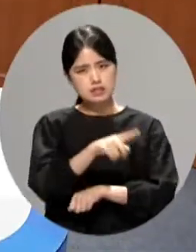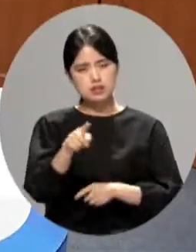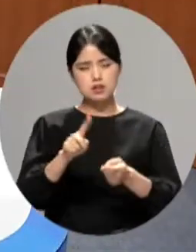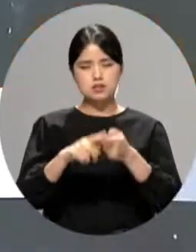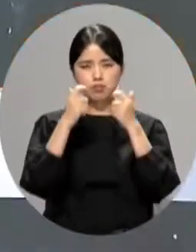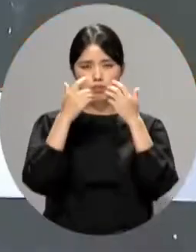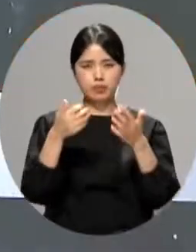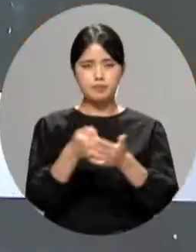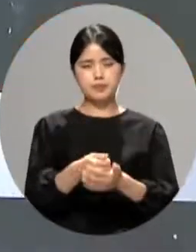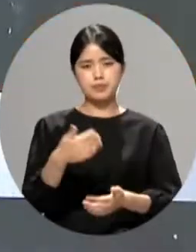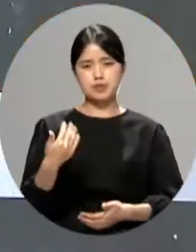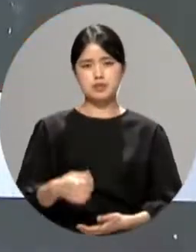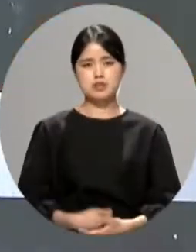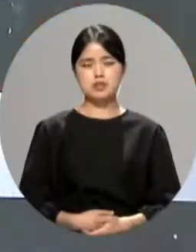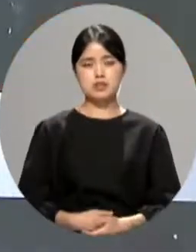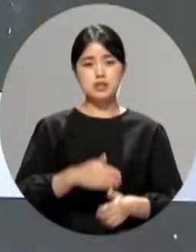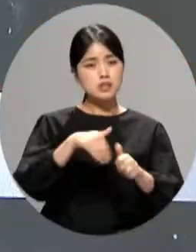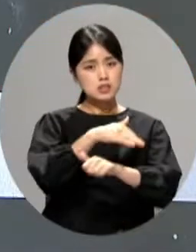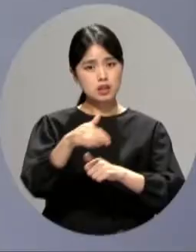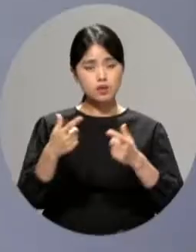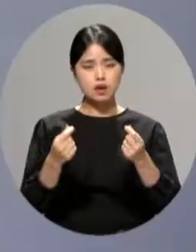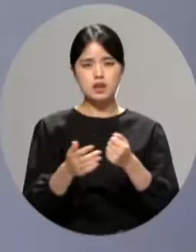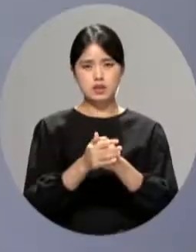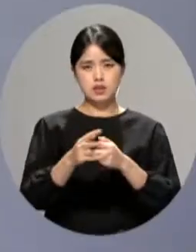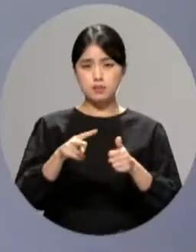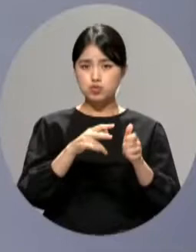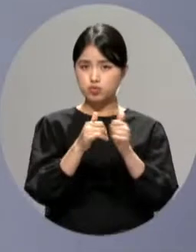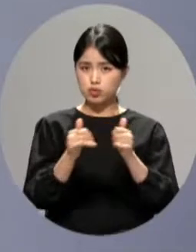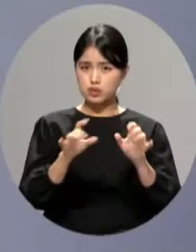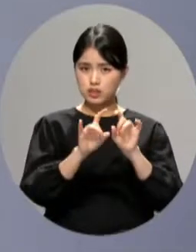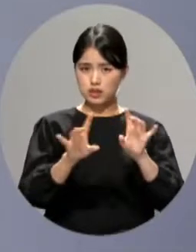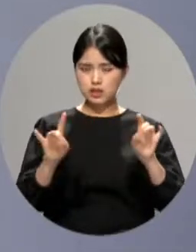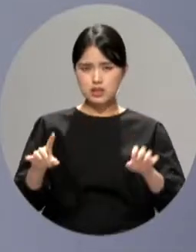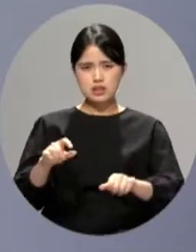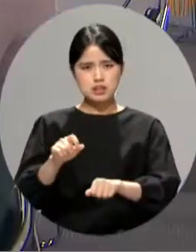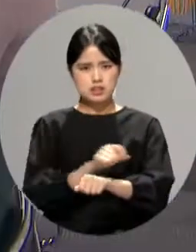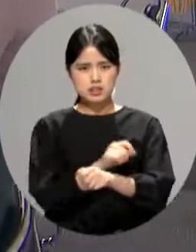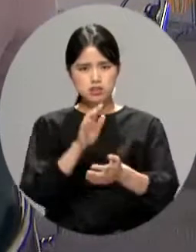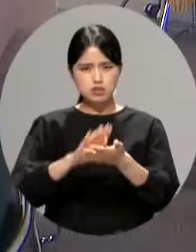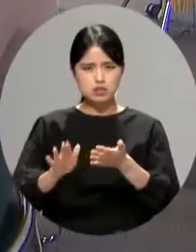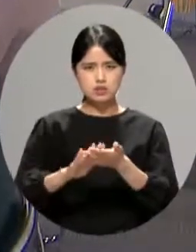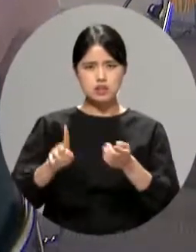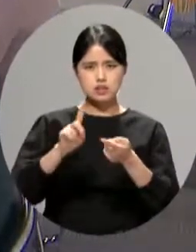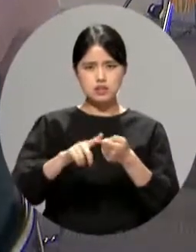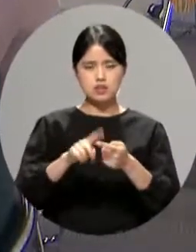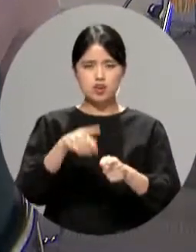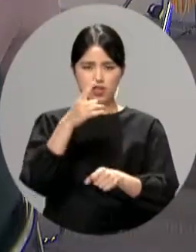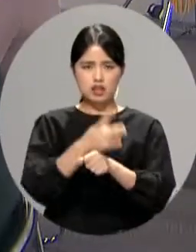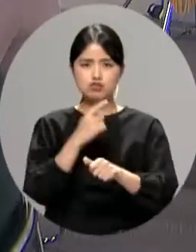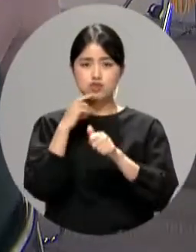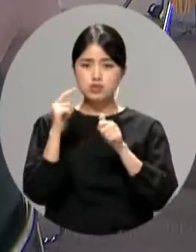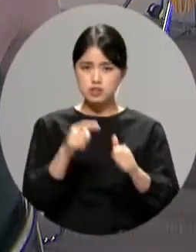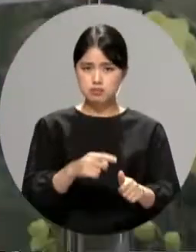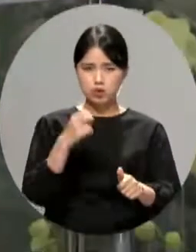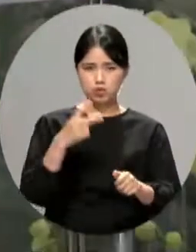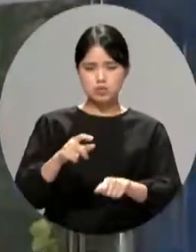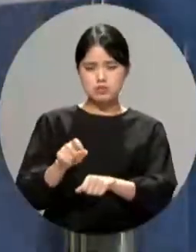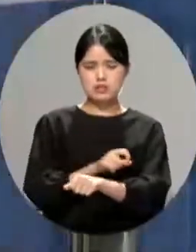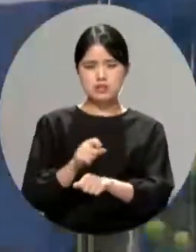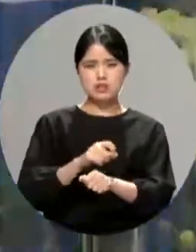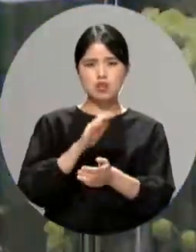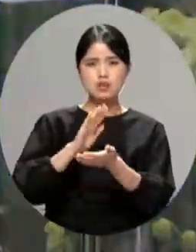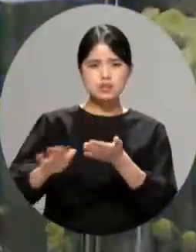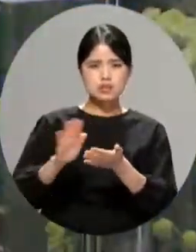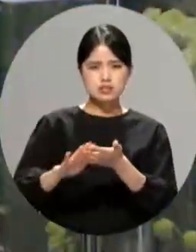확정하지 못했습니다. 상황이 이렇다 보니 후보들 간의 특정 인사의 단수 지명설과 또 다른 특정 인사의